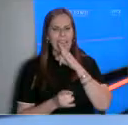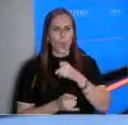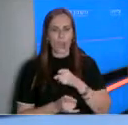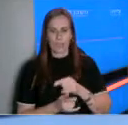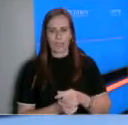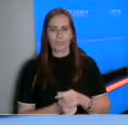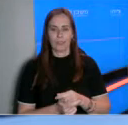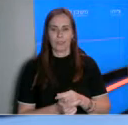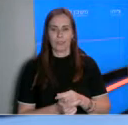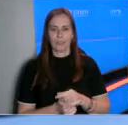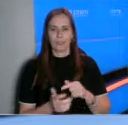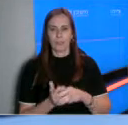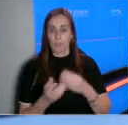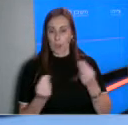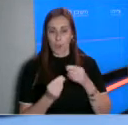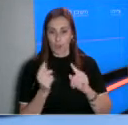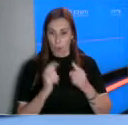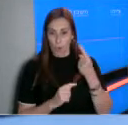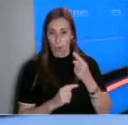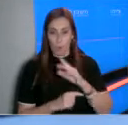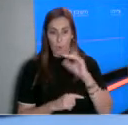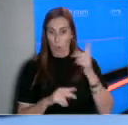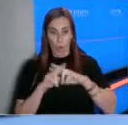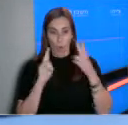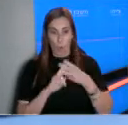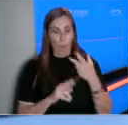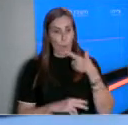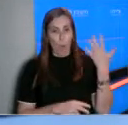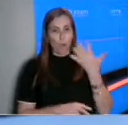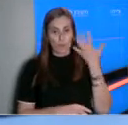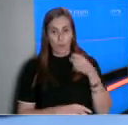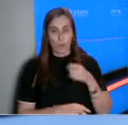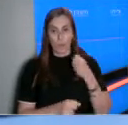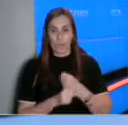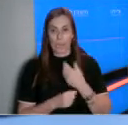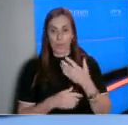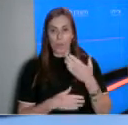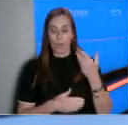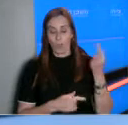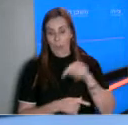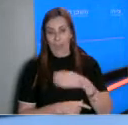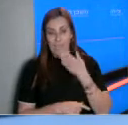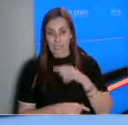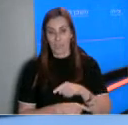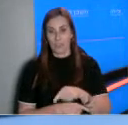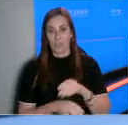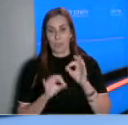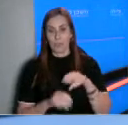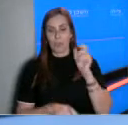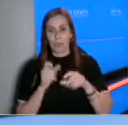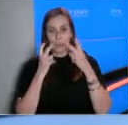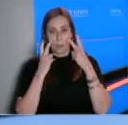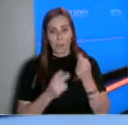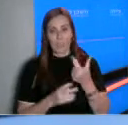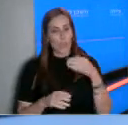אירועי וויקוויז זה פאב קוויז, זה משהו שקורה בכל העולם כבר המון המון שנים, והוא עושה לאט לאט עלייה לארץ, שבעצם אנשים